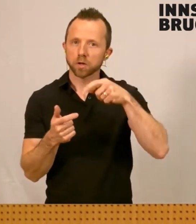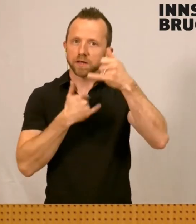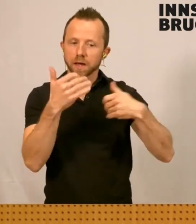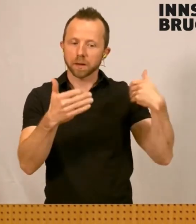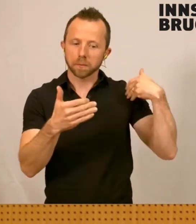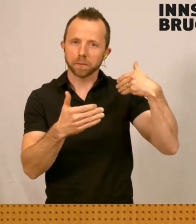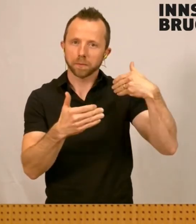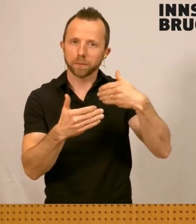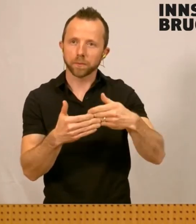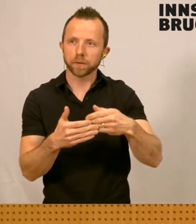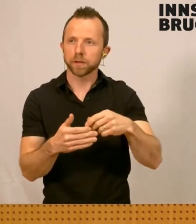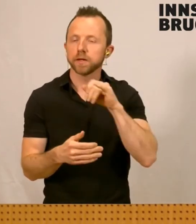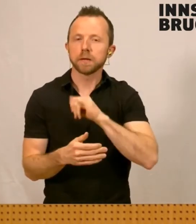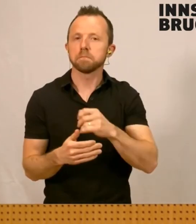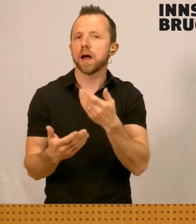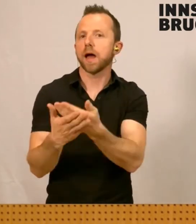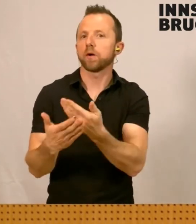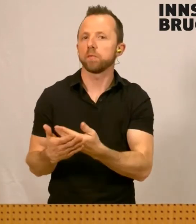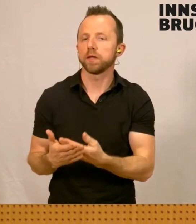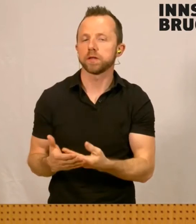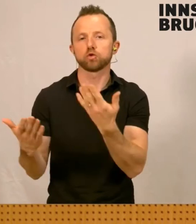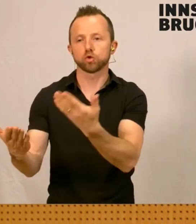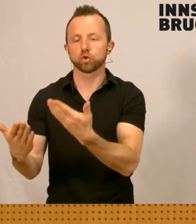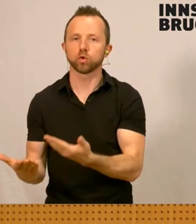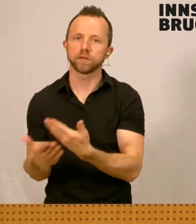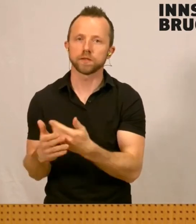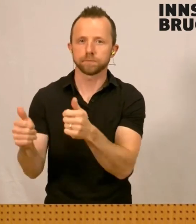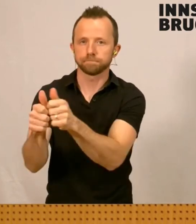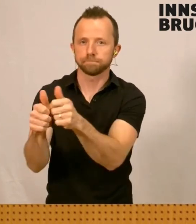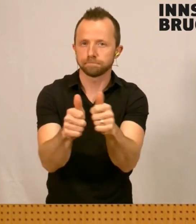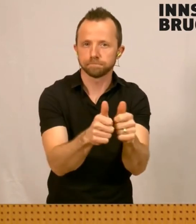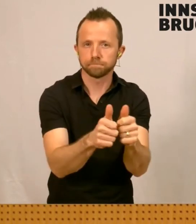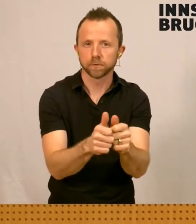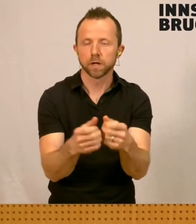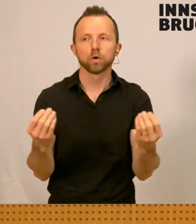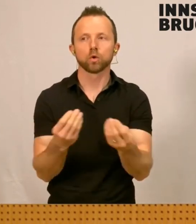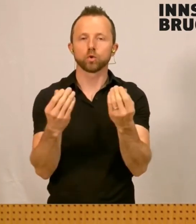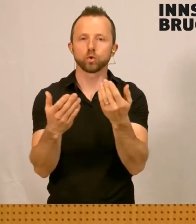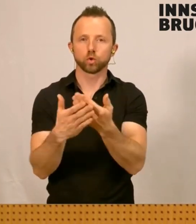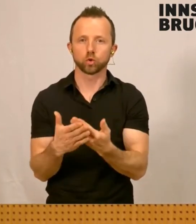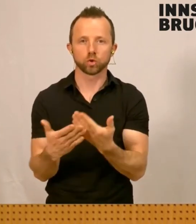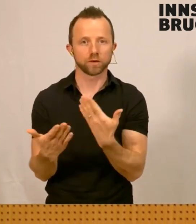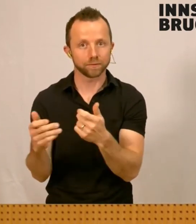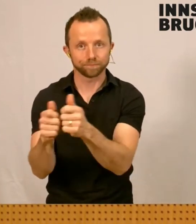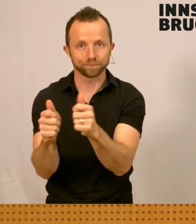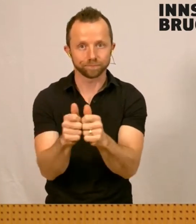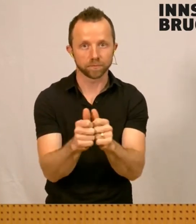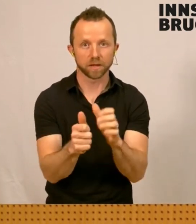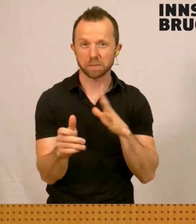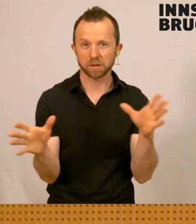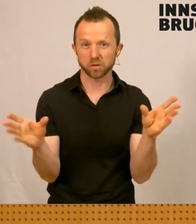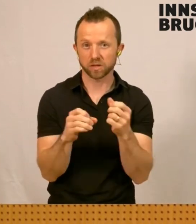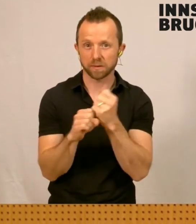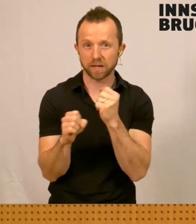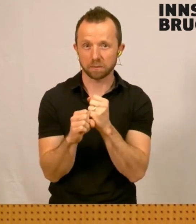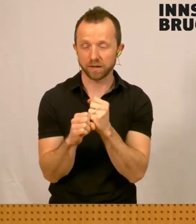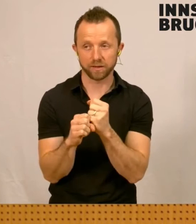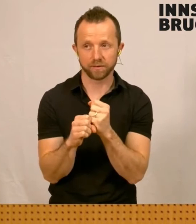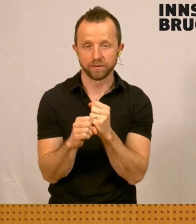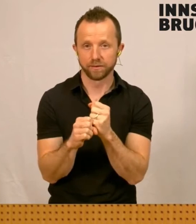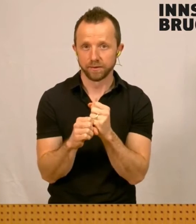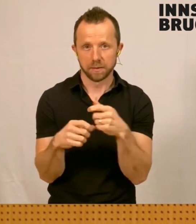Verwendung von Argumenten und Begründungen, die für eine Zusammenarbeit kontraproduktiver nicht sein